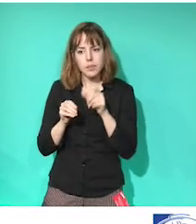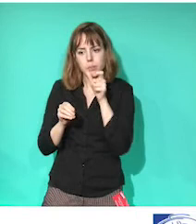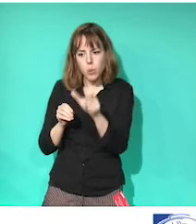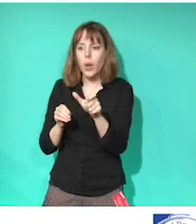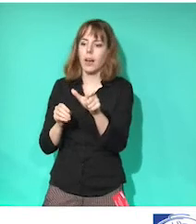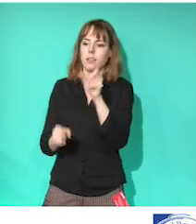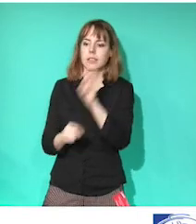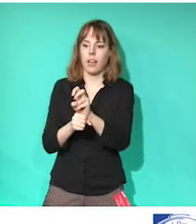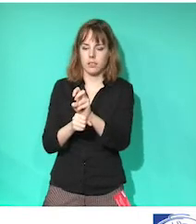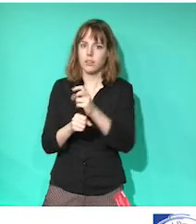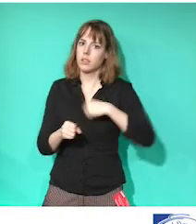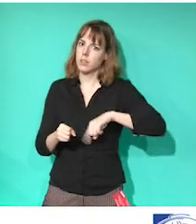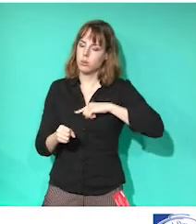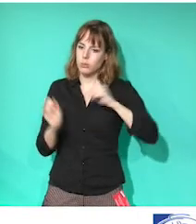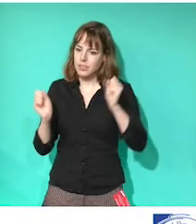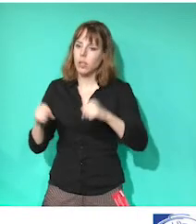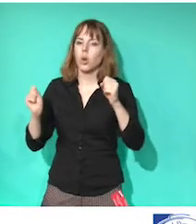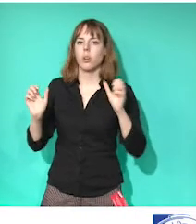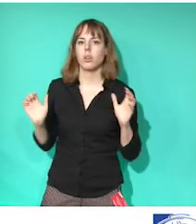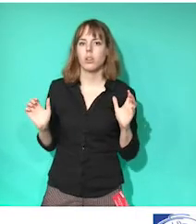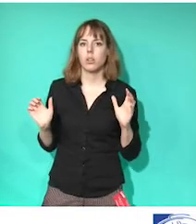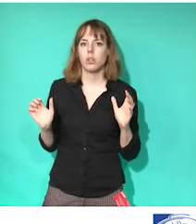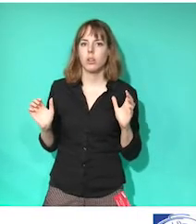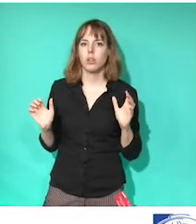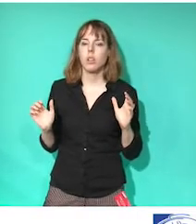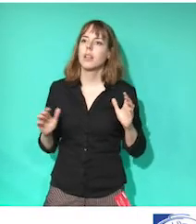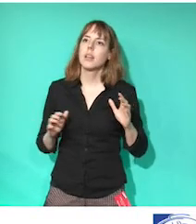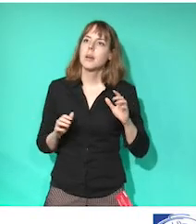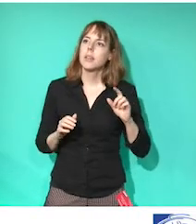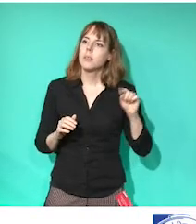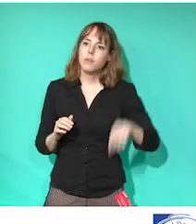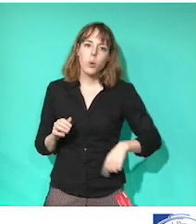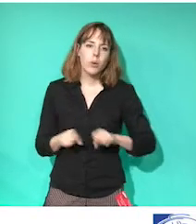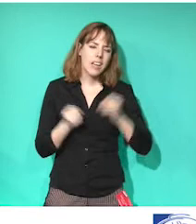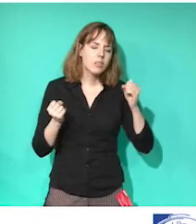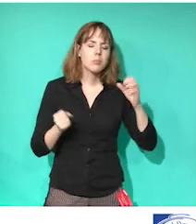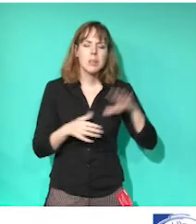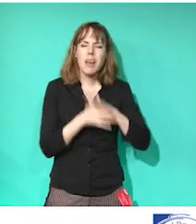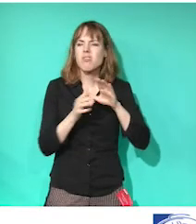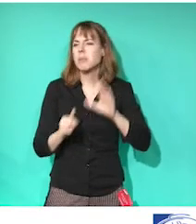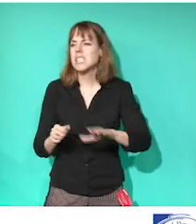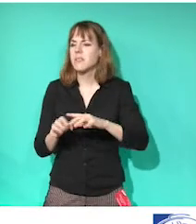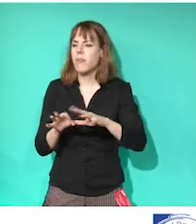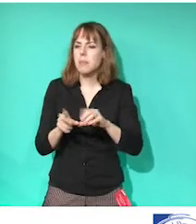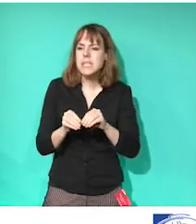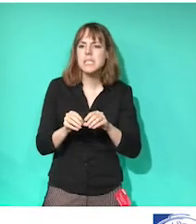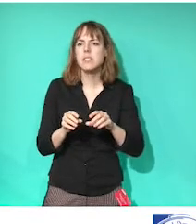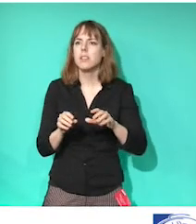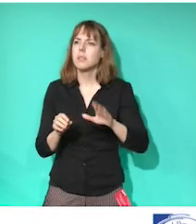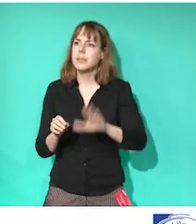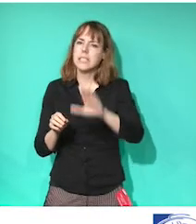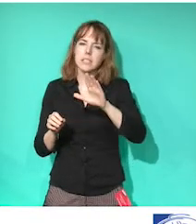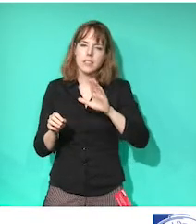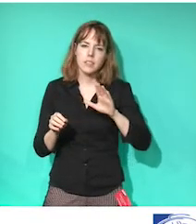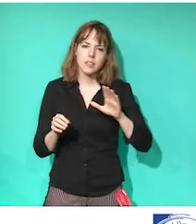évoqué. L'idée étant aujourd'hui de sortir de la représentation traditionnelle des familles, de la famille, puisqu'à